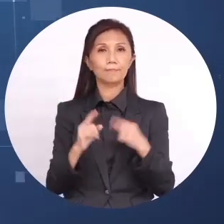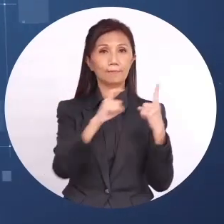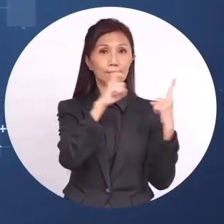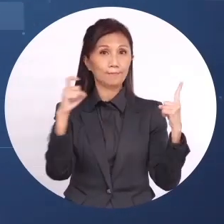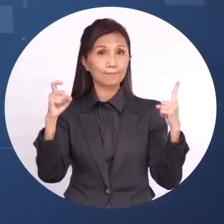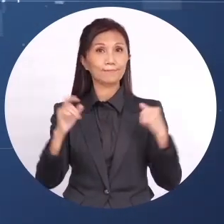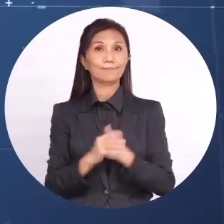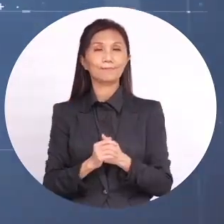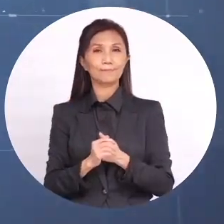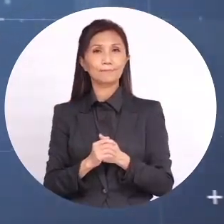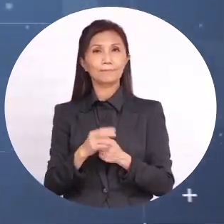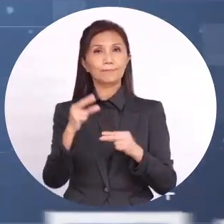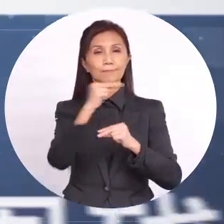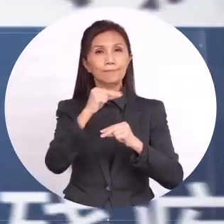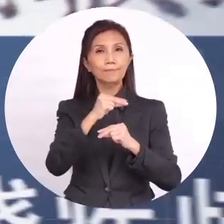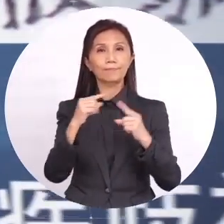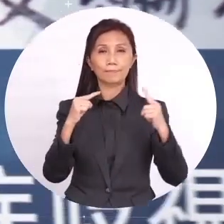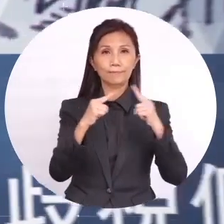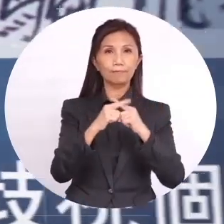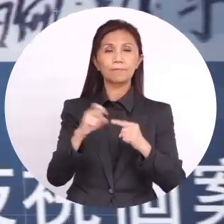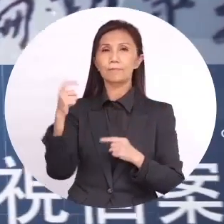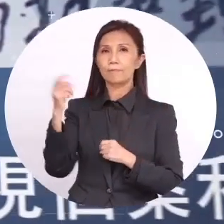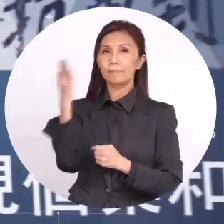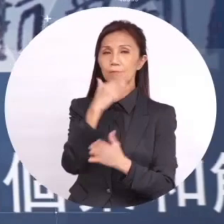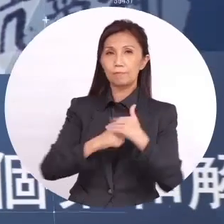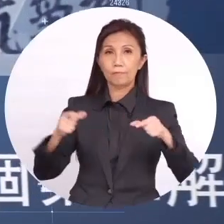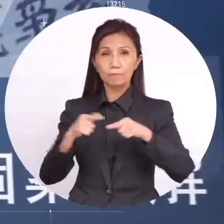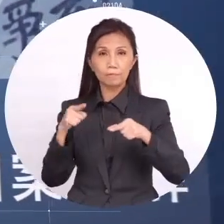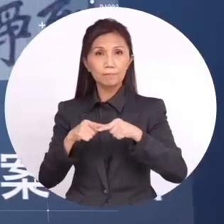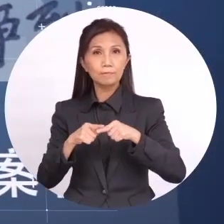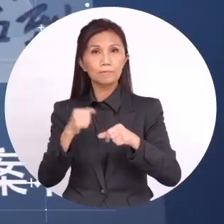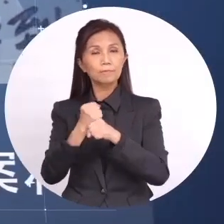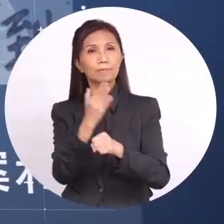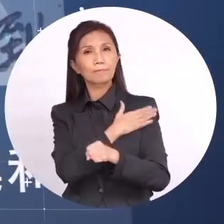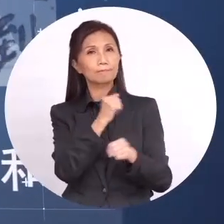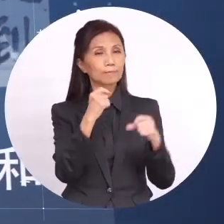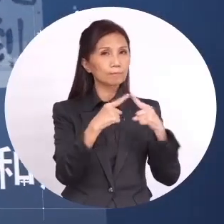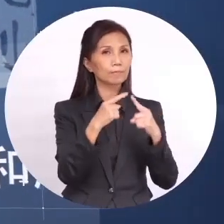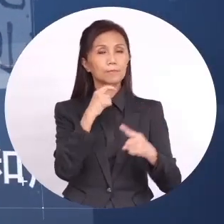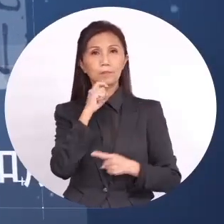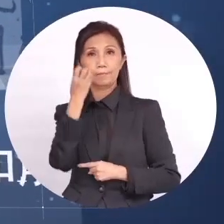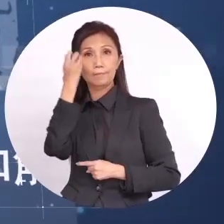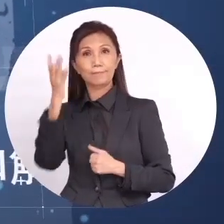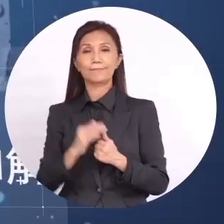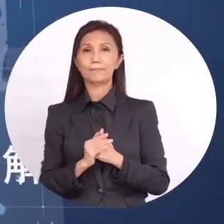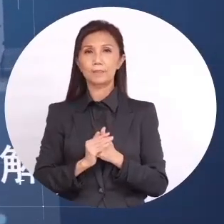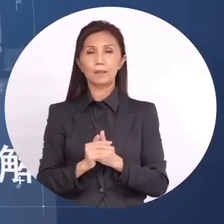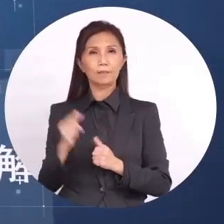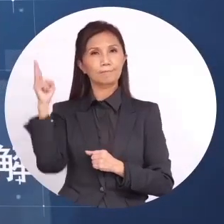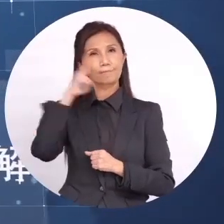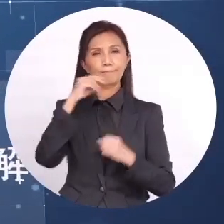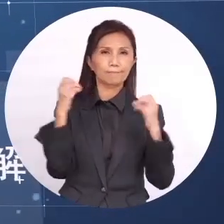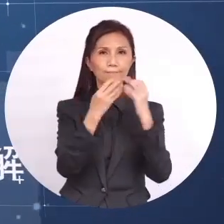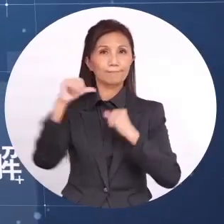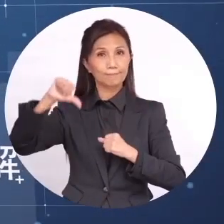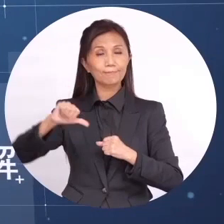1999年丽晶花园有居民向九龙湾健康中心的使用者和职员作出歧视，在屡次调停